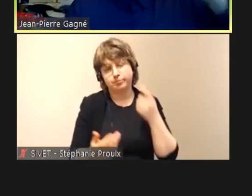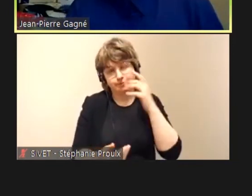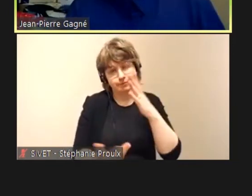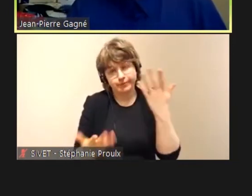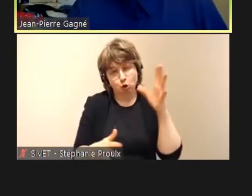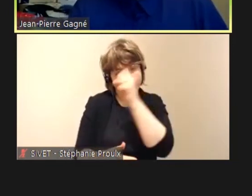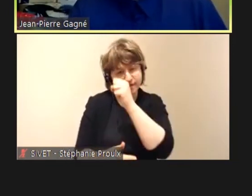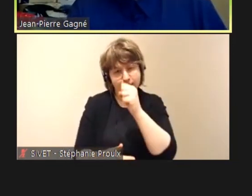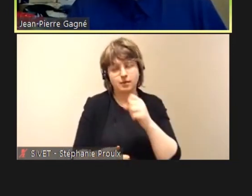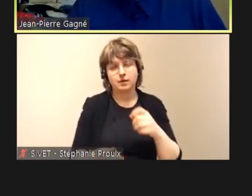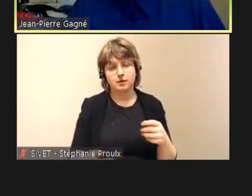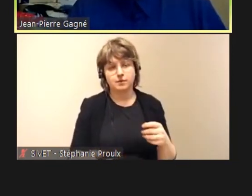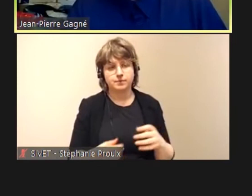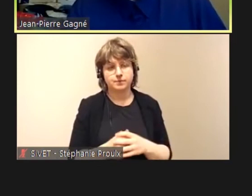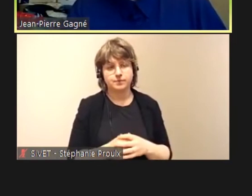c'est